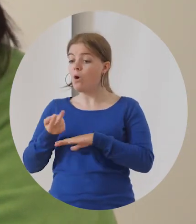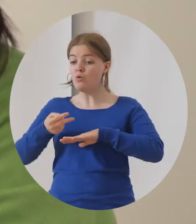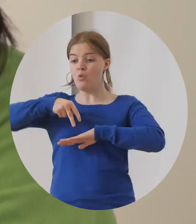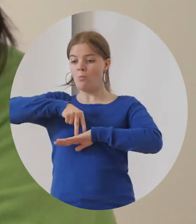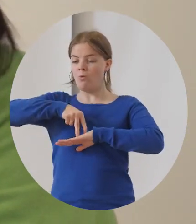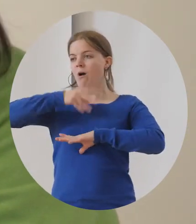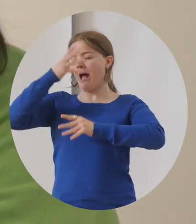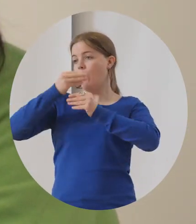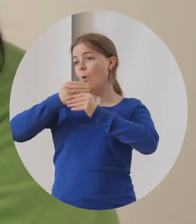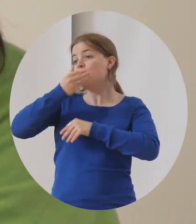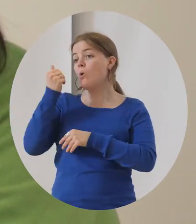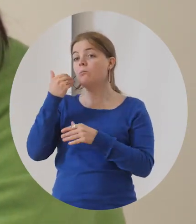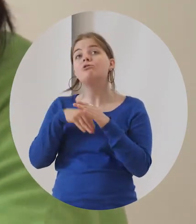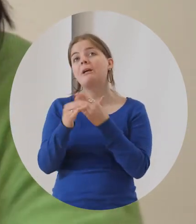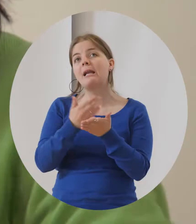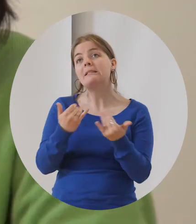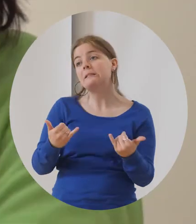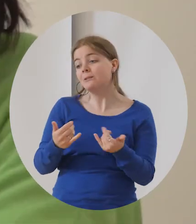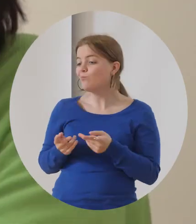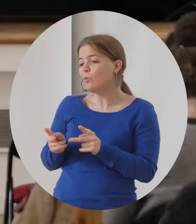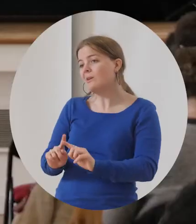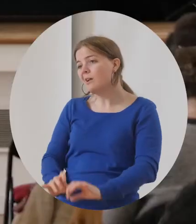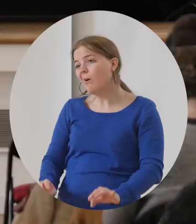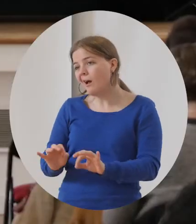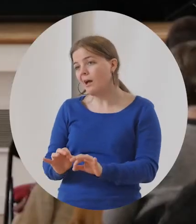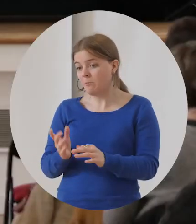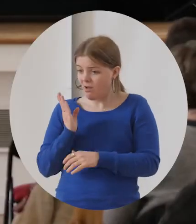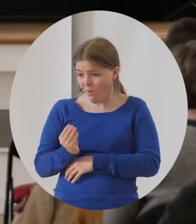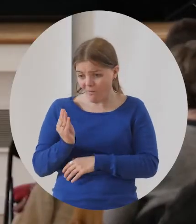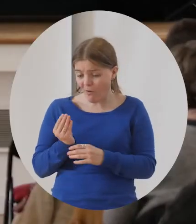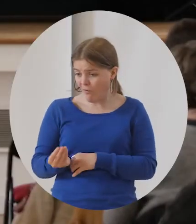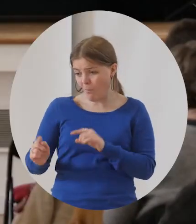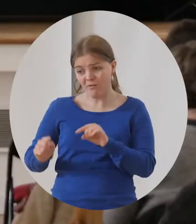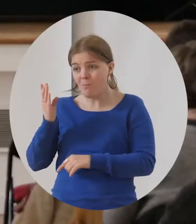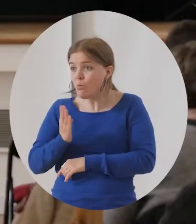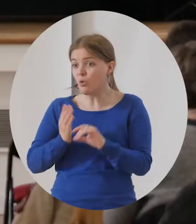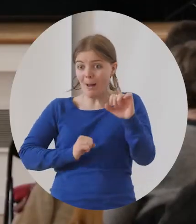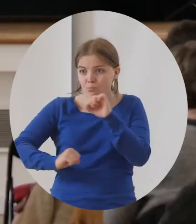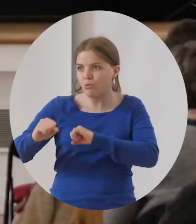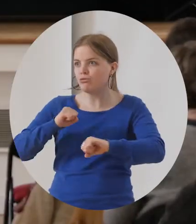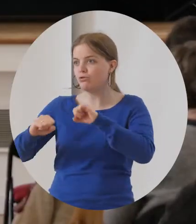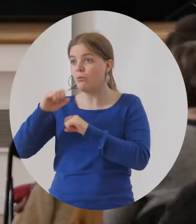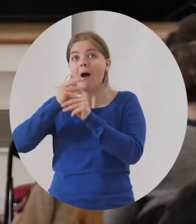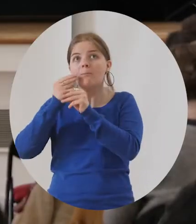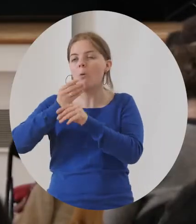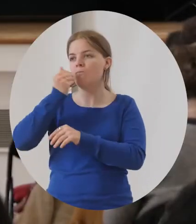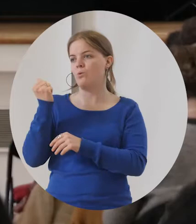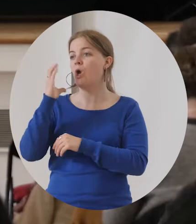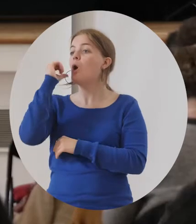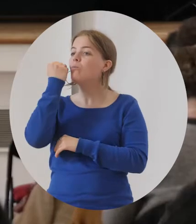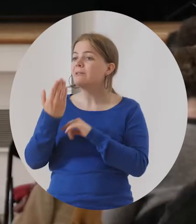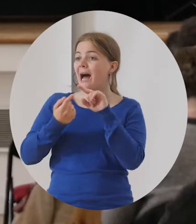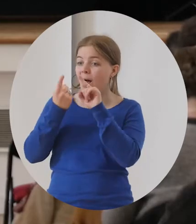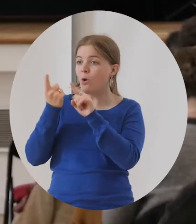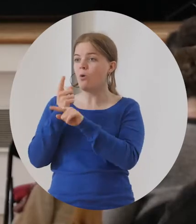on n'autorise pas que les enfants soient debout, évidemment. Mais ces enfants, ils ont besoin de bouger. C'est pour ça qu'il est important qu'on puisse rencontrer